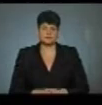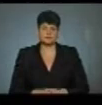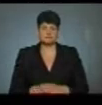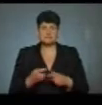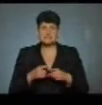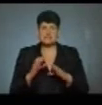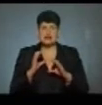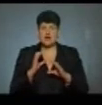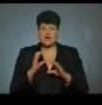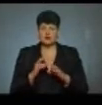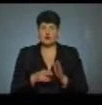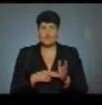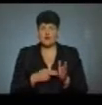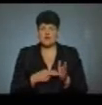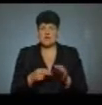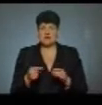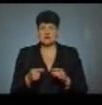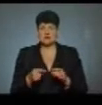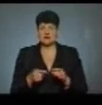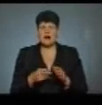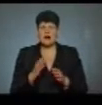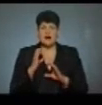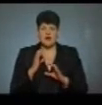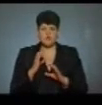Це автовокзал Тернополя.